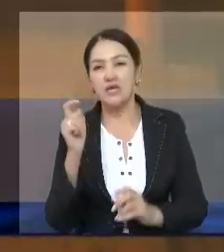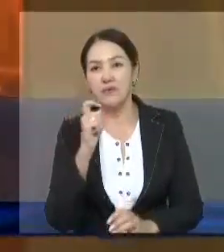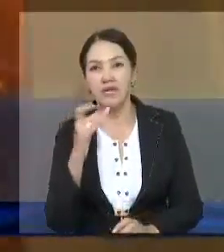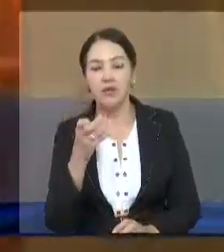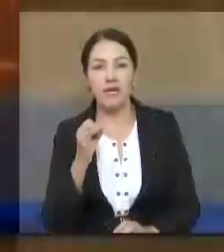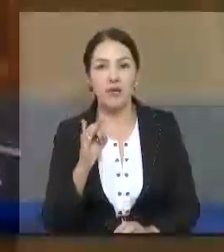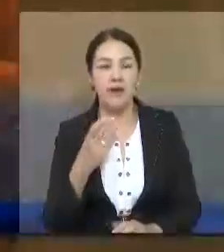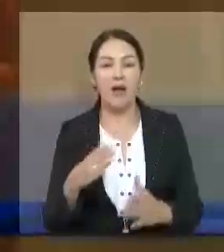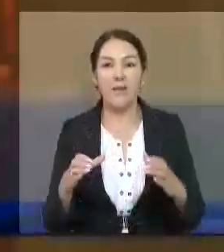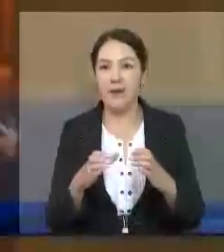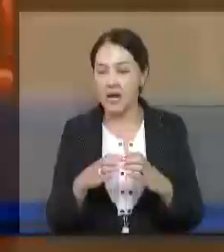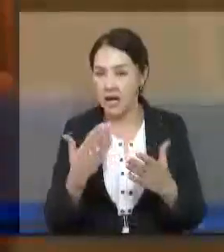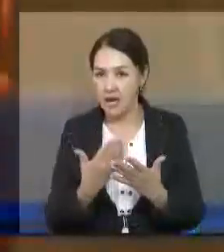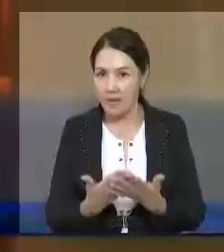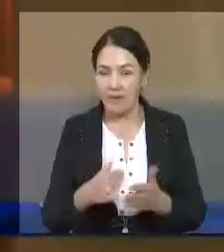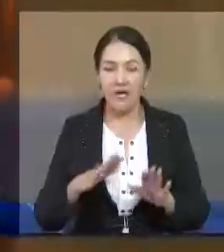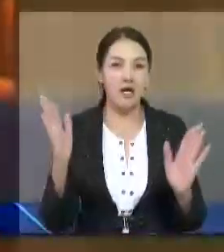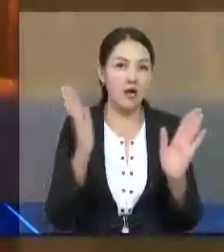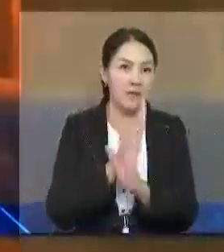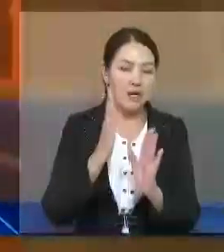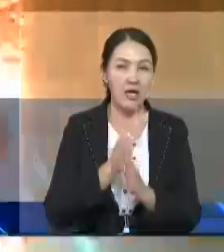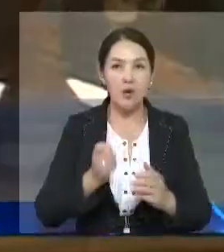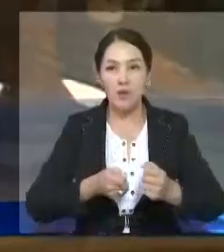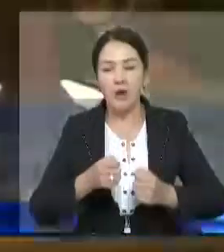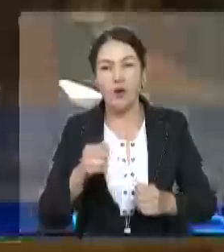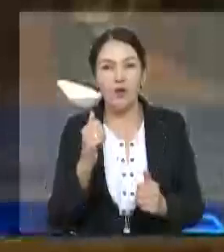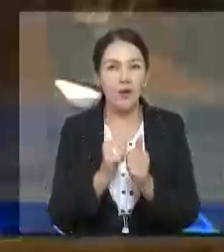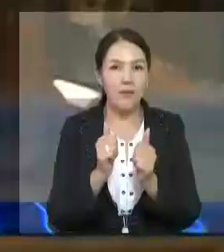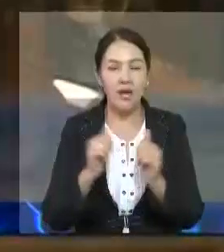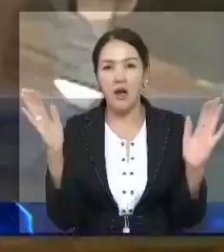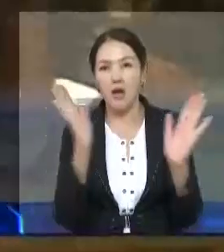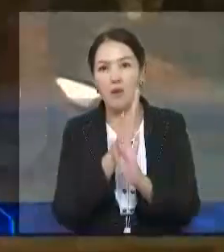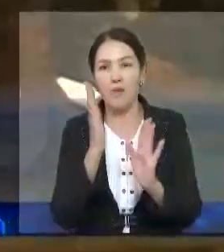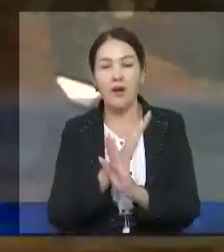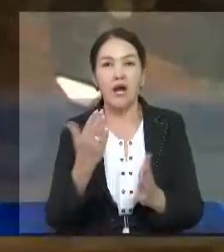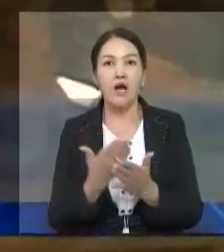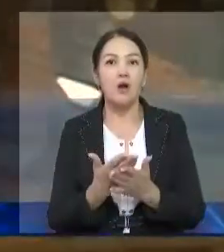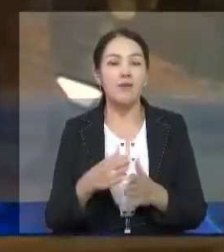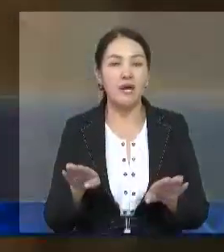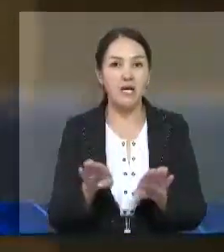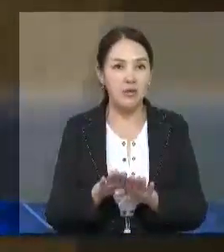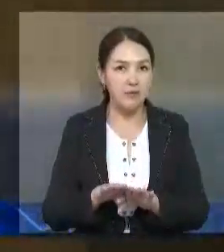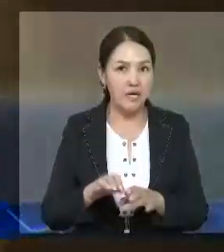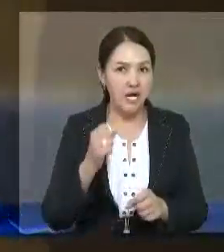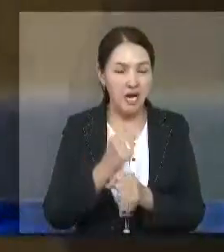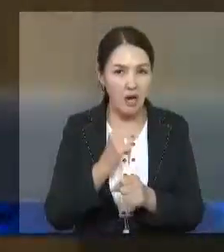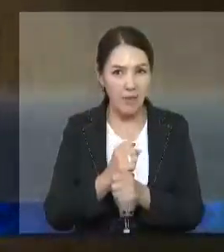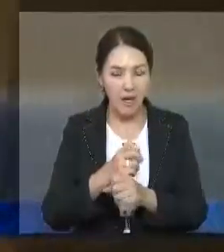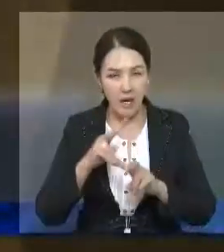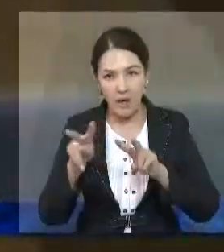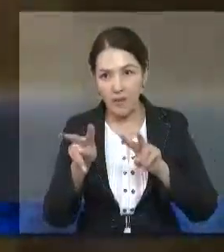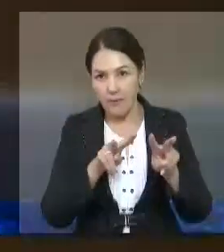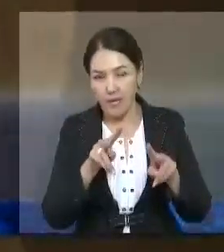және коммуналдық кәсіпорындар саналады. Экология департаменті үнемі атмосфералық ауаның, су мен жер ресурстарының жай-күйін